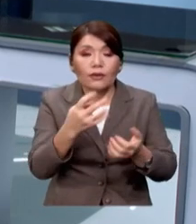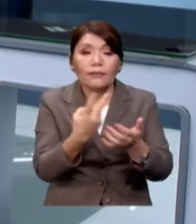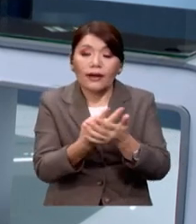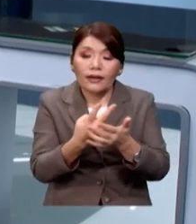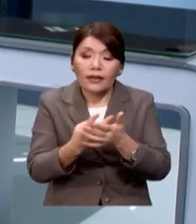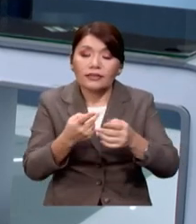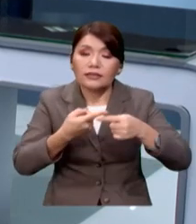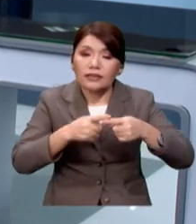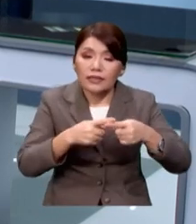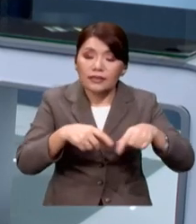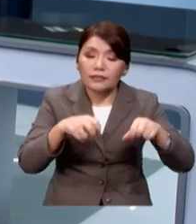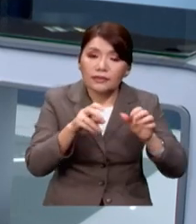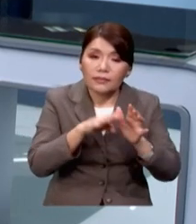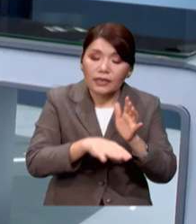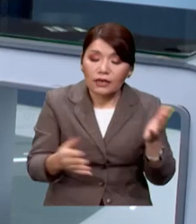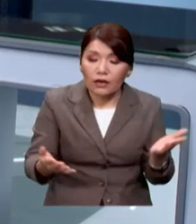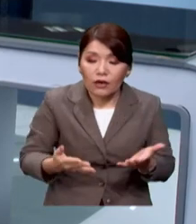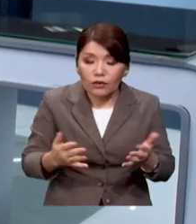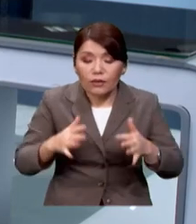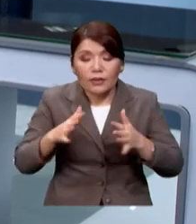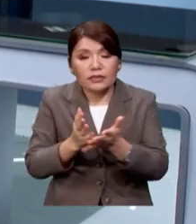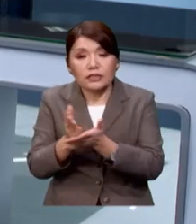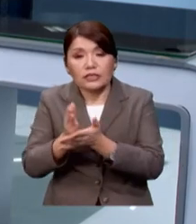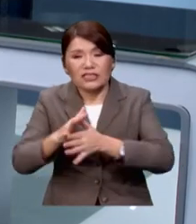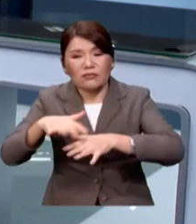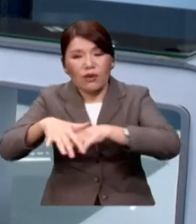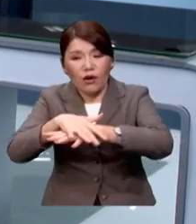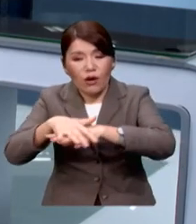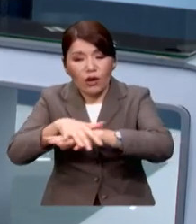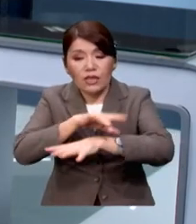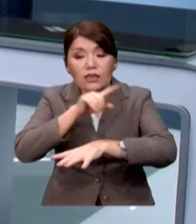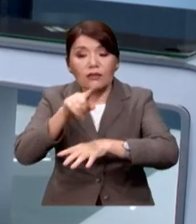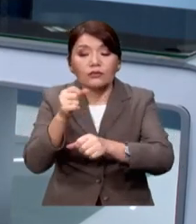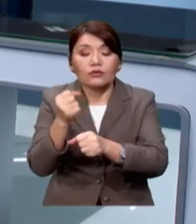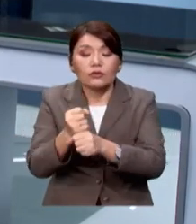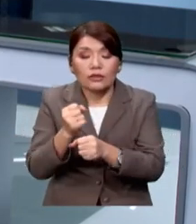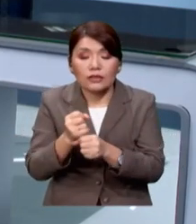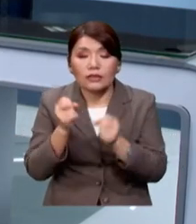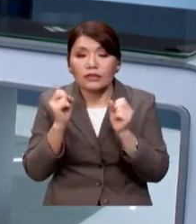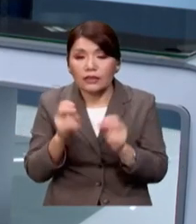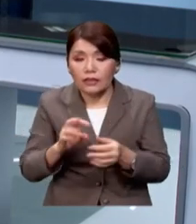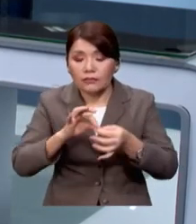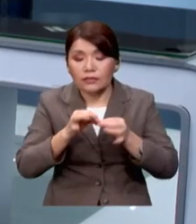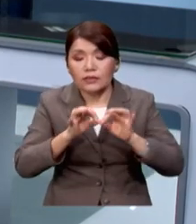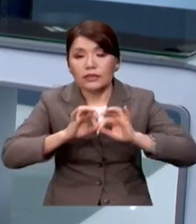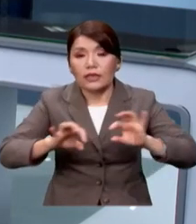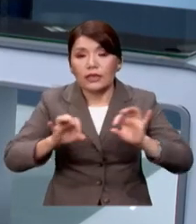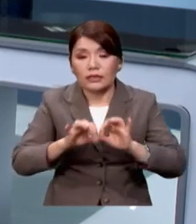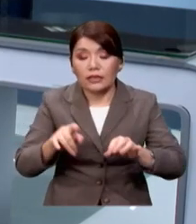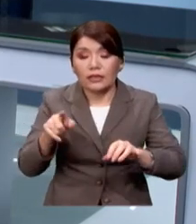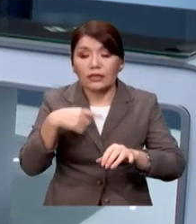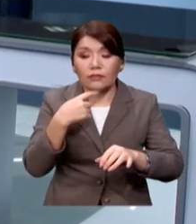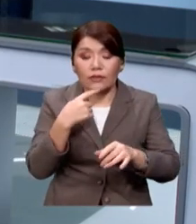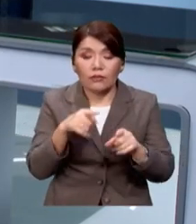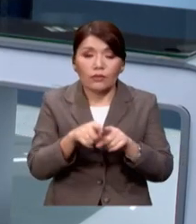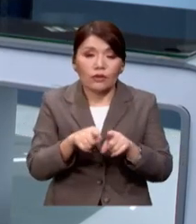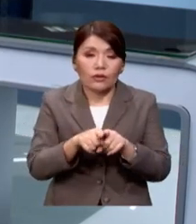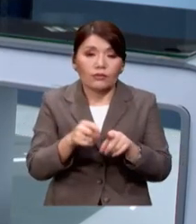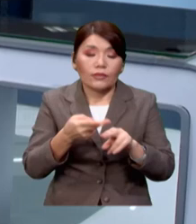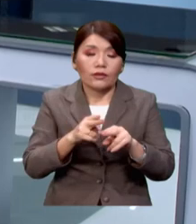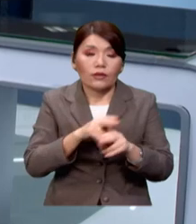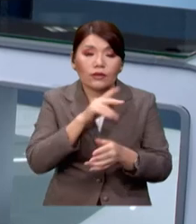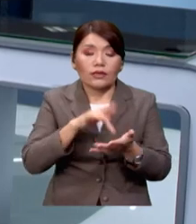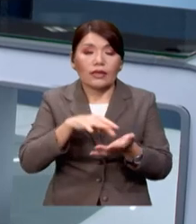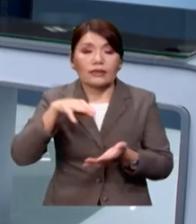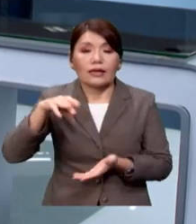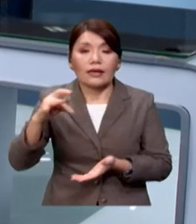с техникой безопасности в местах обслуживания населения, объектах здравоохранения и образования. В этот раз они провели подобную акцию в одном из